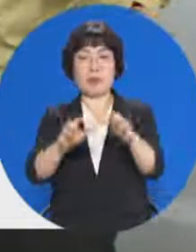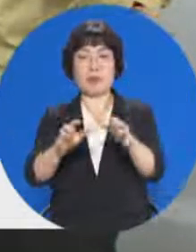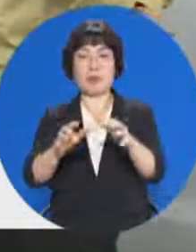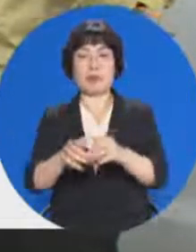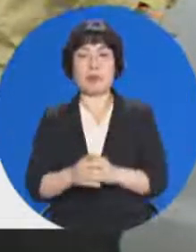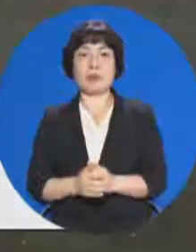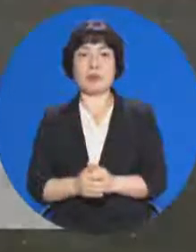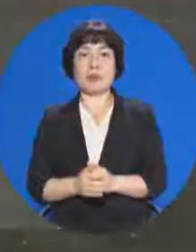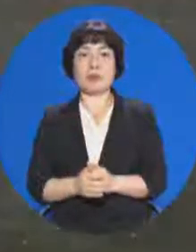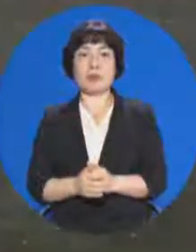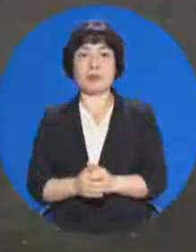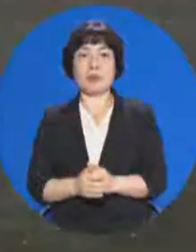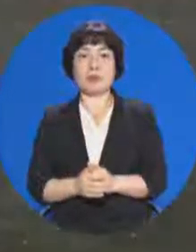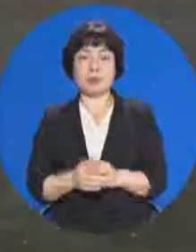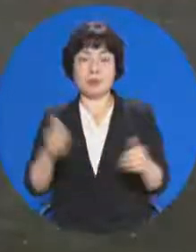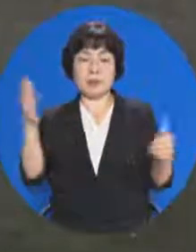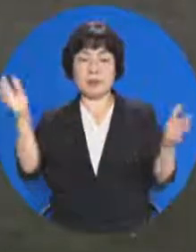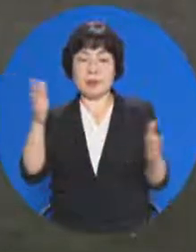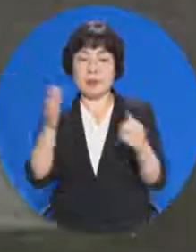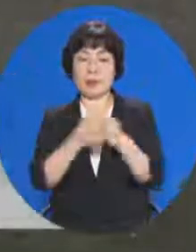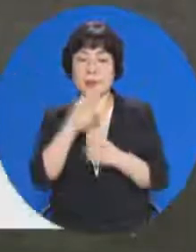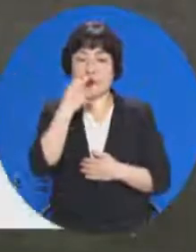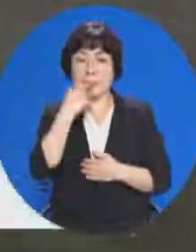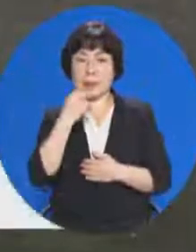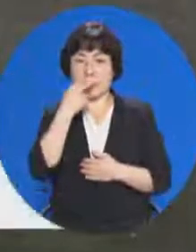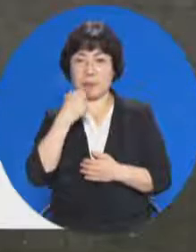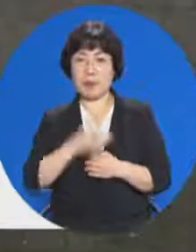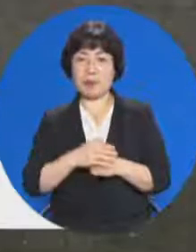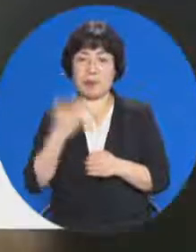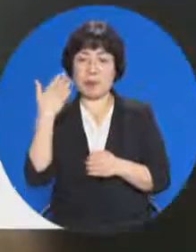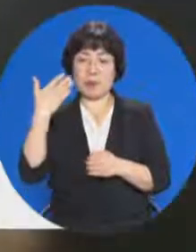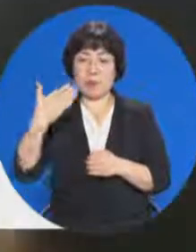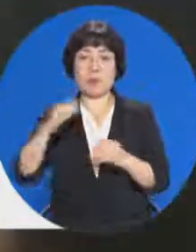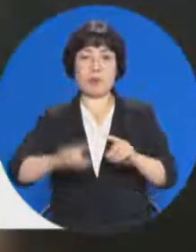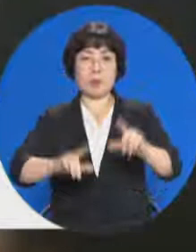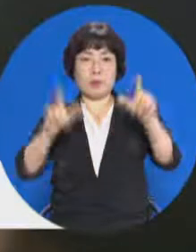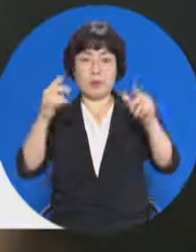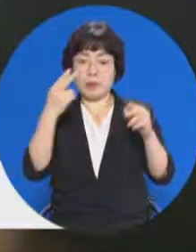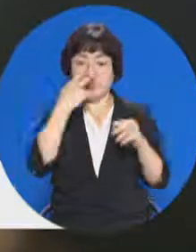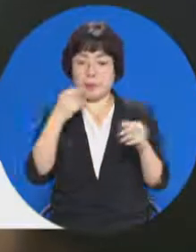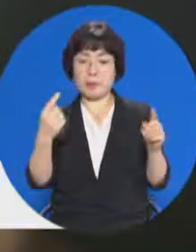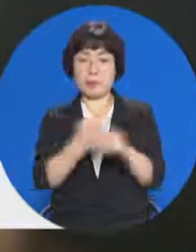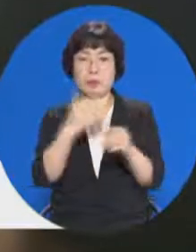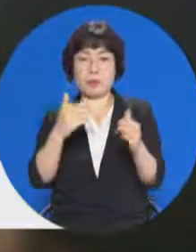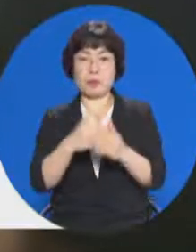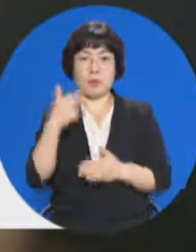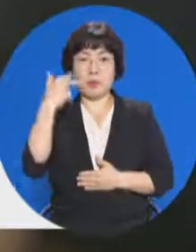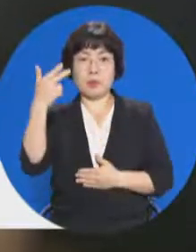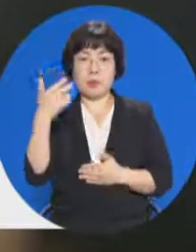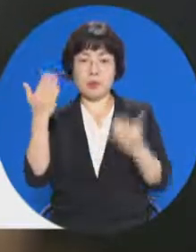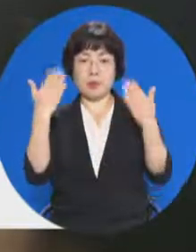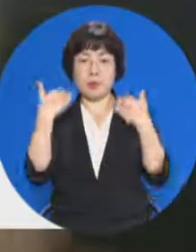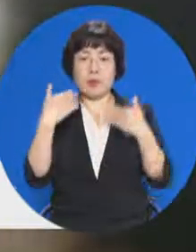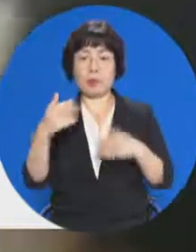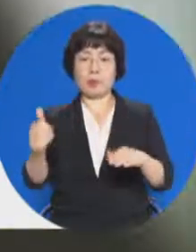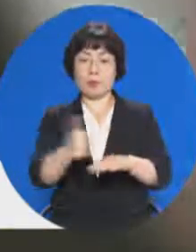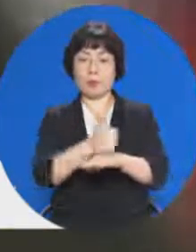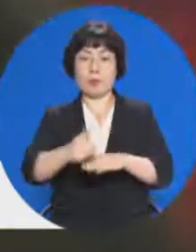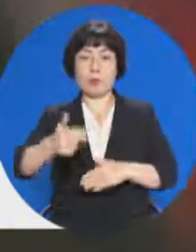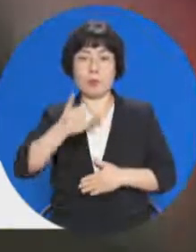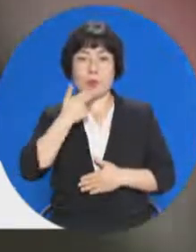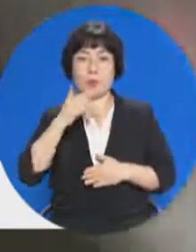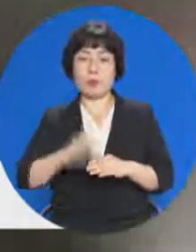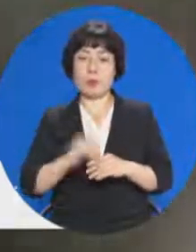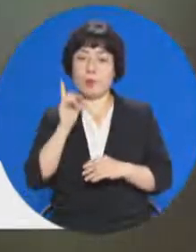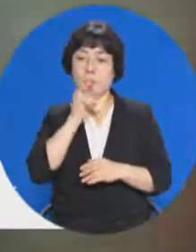등교했습니다. 해당 학생은 감기 증상으로 지난 9일 치료를 받고 일주일 동안 등교를 하지 않았다가